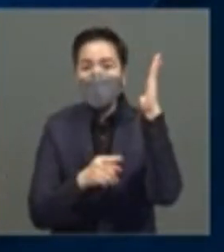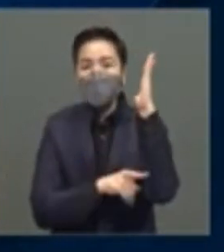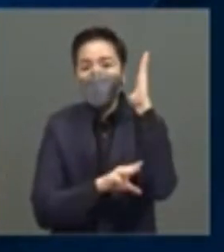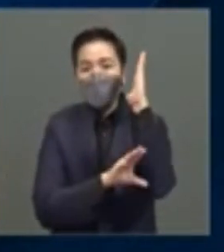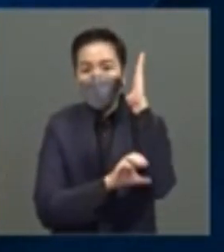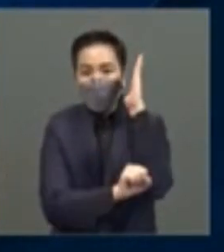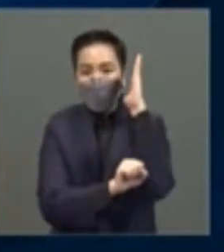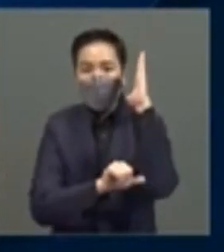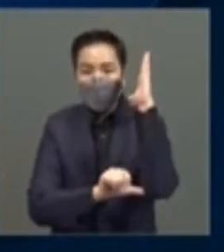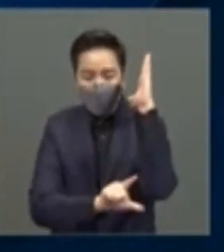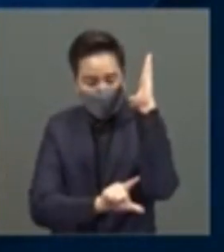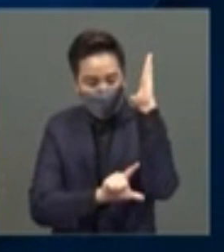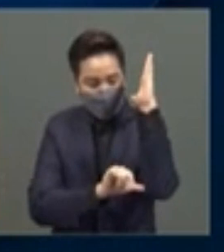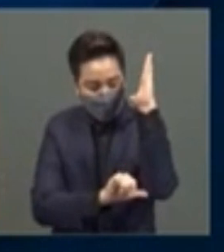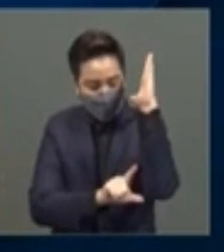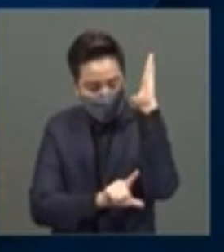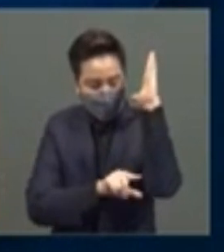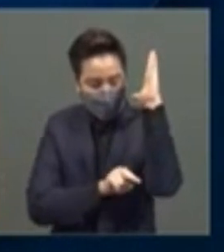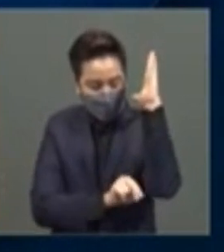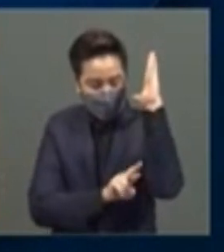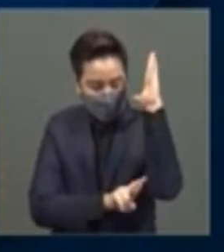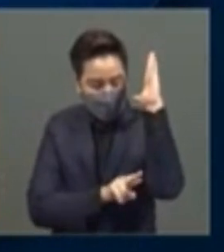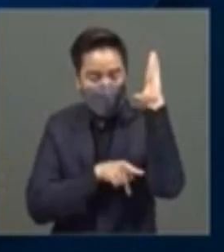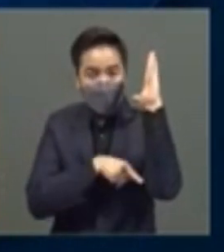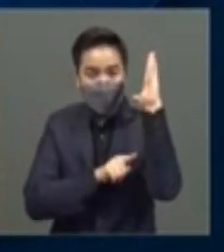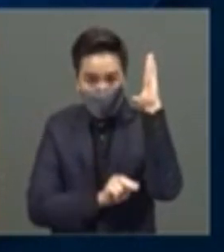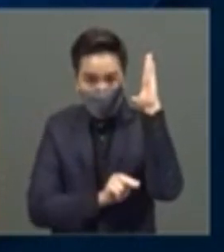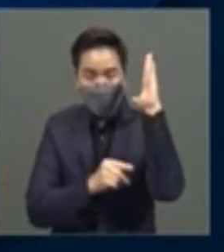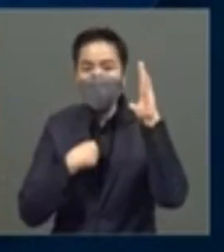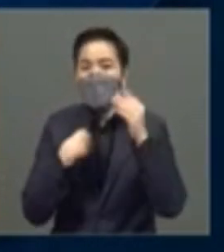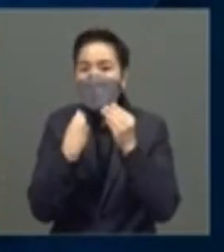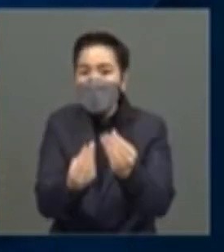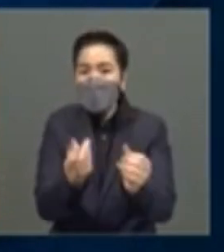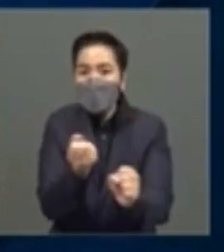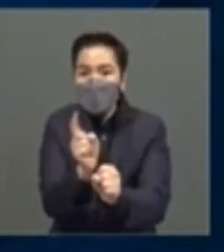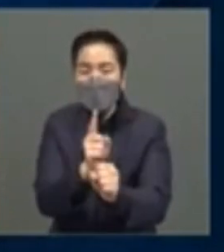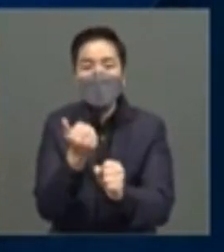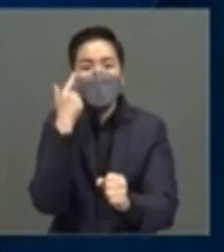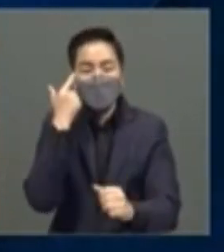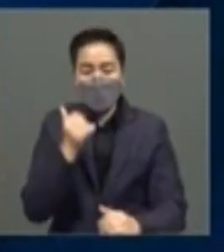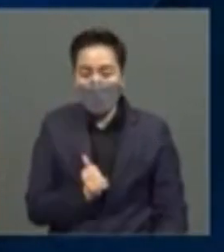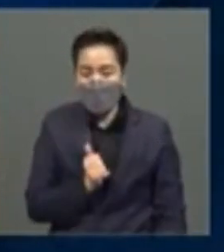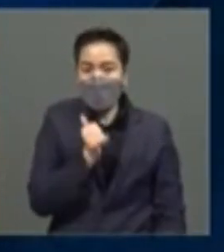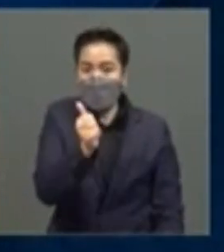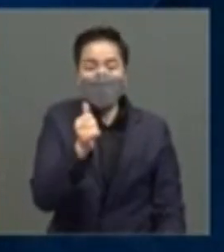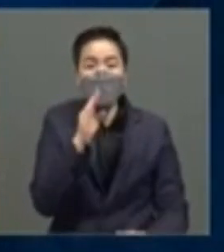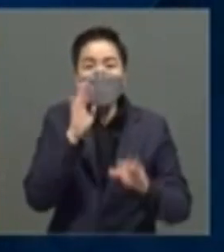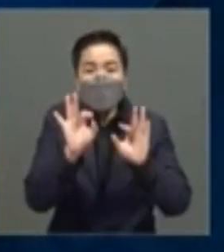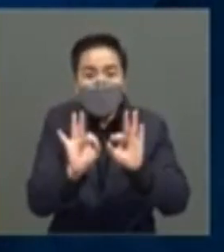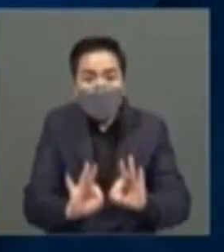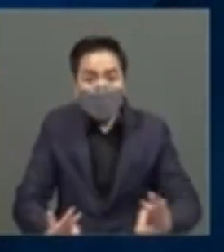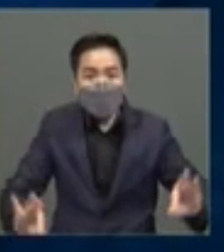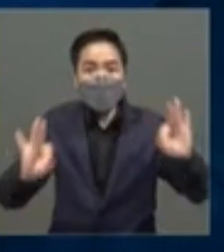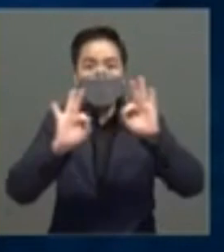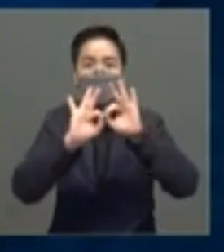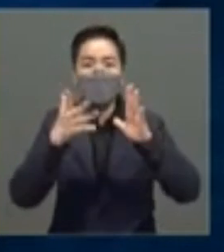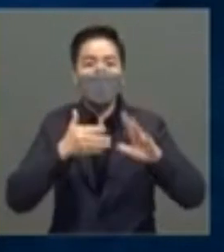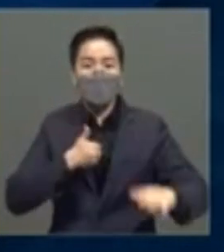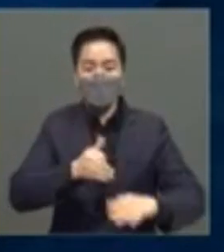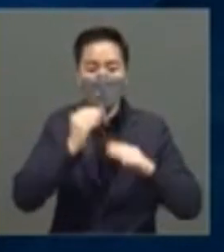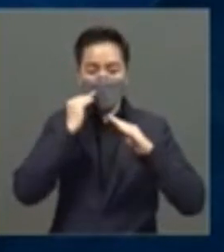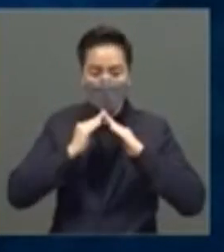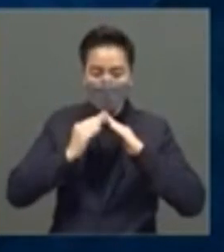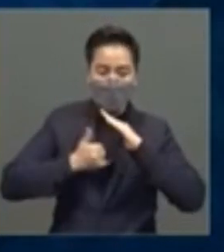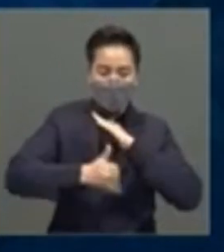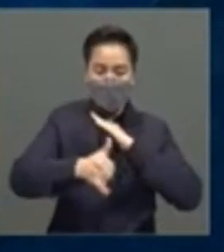ก่สงขลายะลาปัตตานีนราธิวาสมีข้อปฏิบัติคือห้ามการเดินทางที่ไม่จำเป็นโดยห้ามออกน